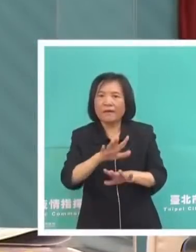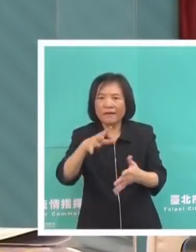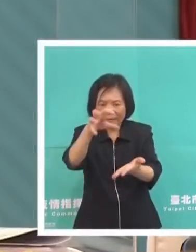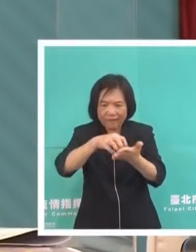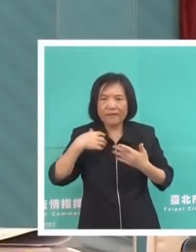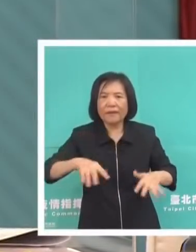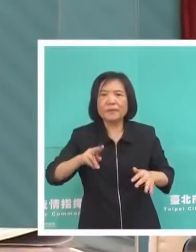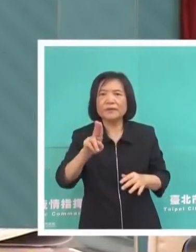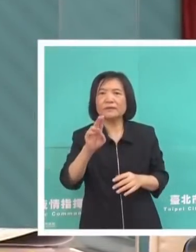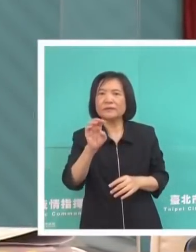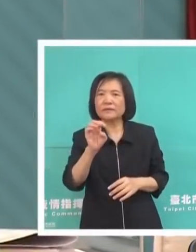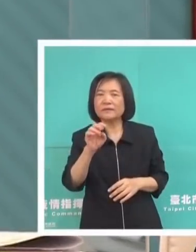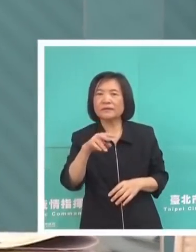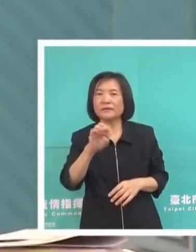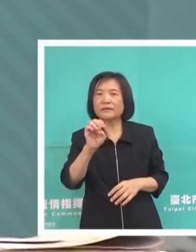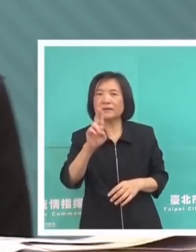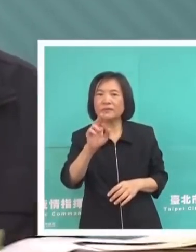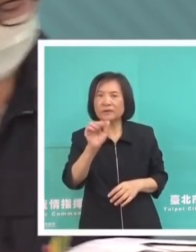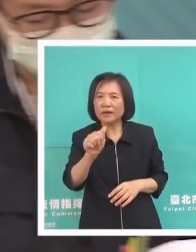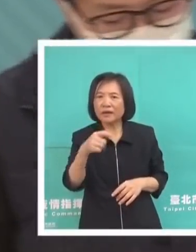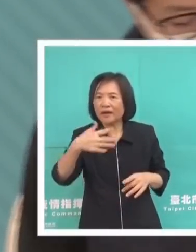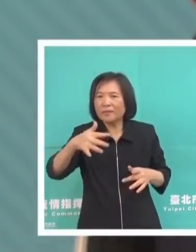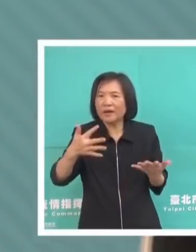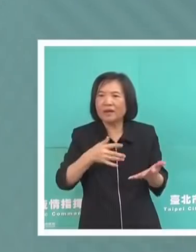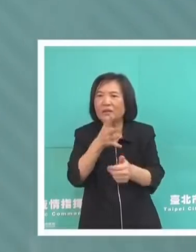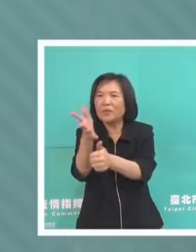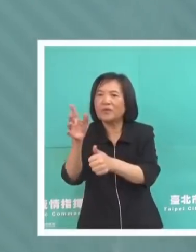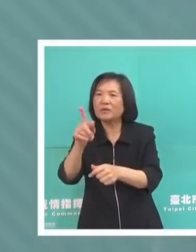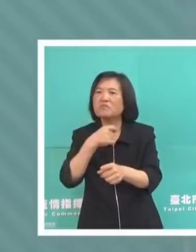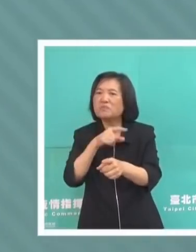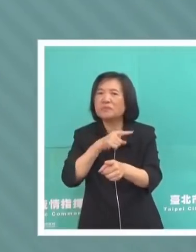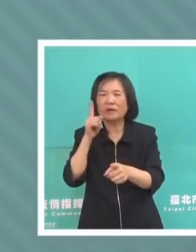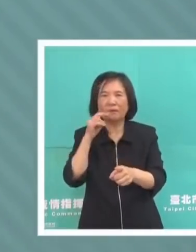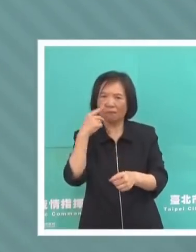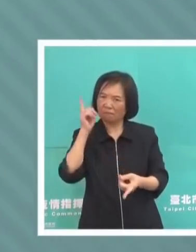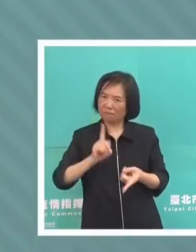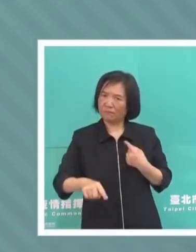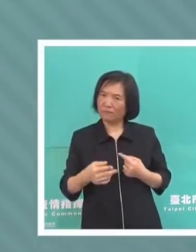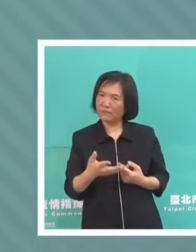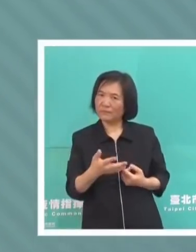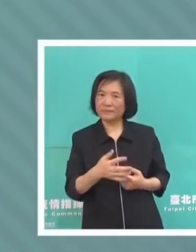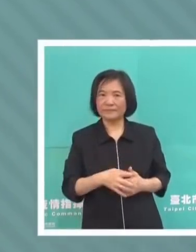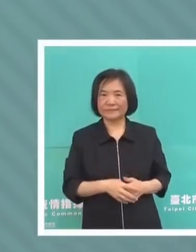到 EUA， 就先来调查施打的意愿，请问市长觉得合理吗？